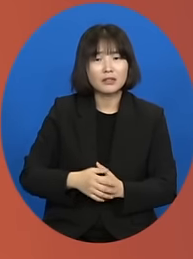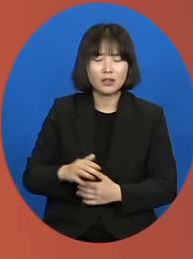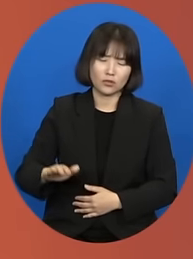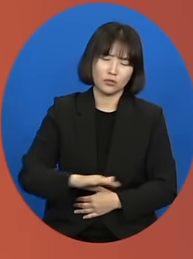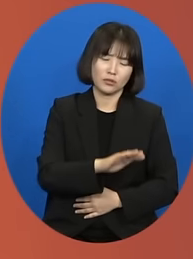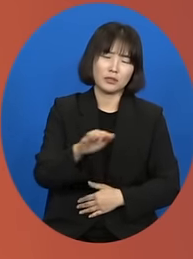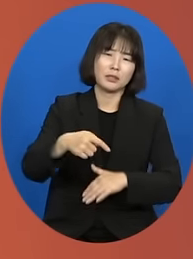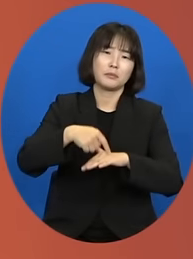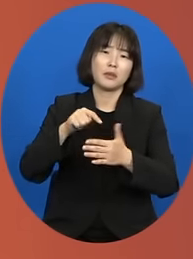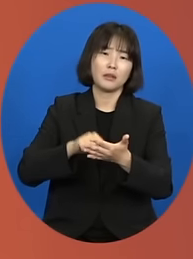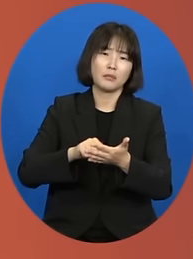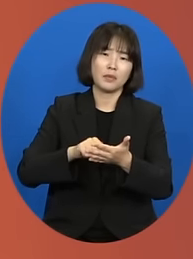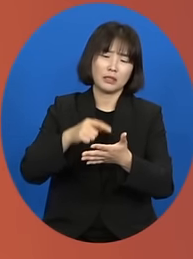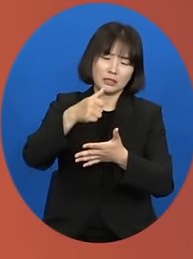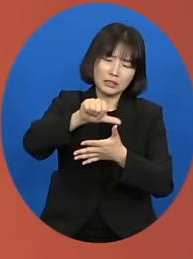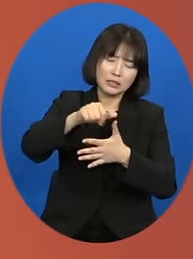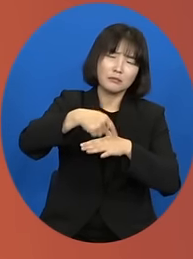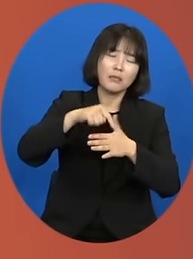이런 마음이 있다면